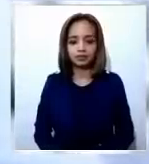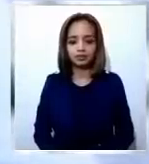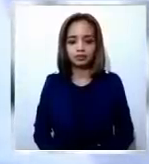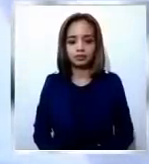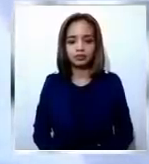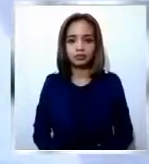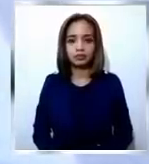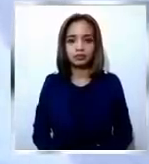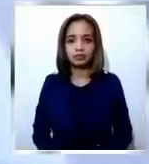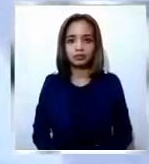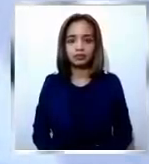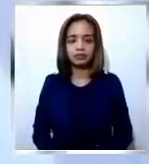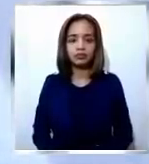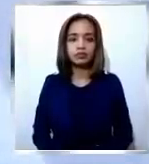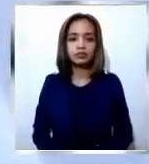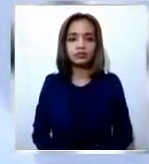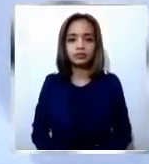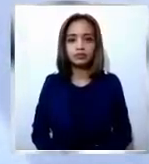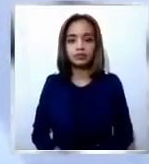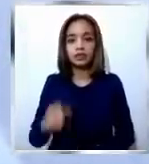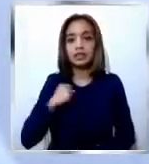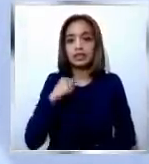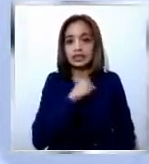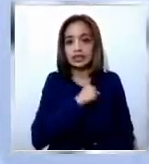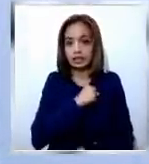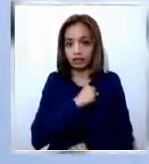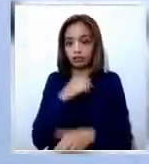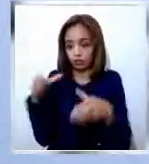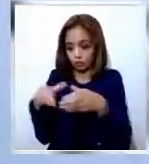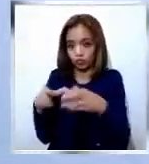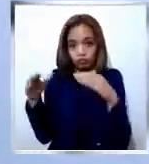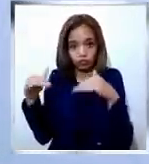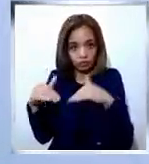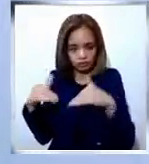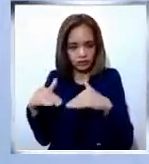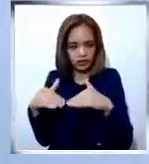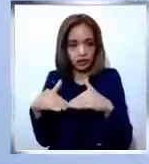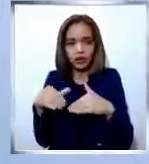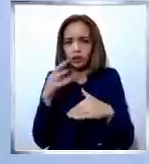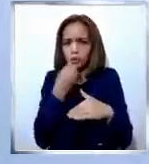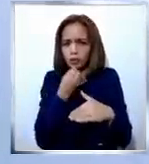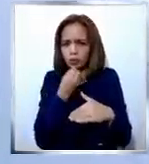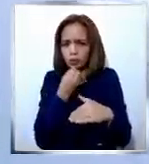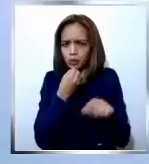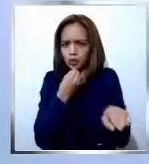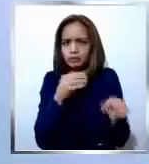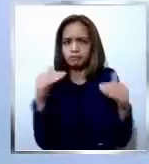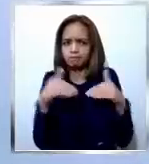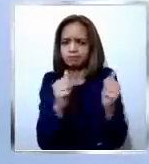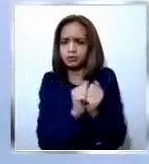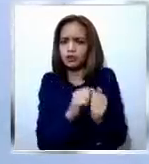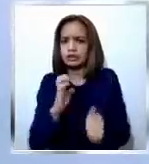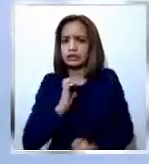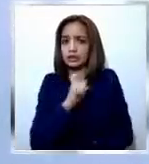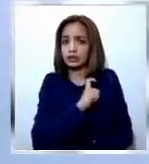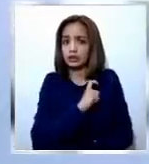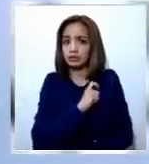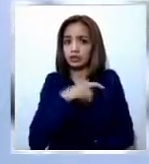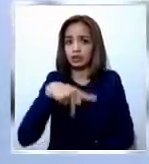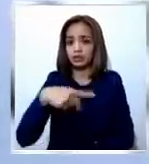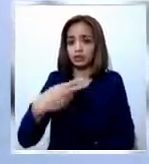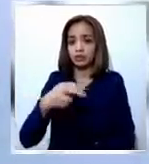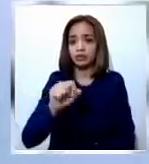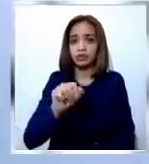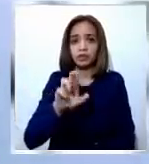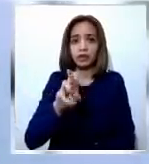Pinakontempt na po ng Senate Blue Ribbon Committee ang ilang executive ng kumpanyang Pharmaly dahil sa hindi pagsusumite ng kanilang